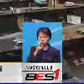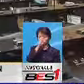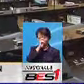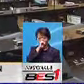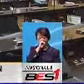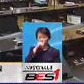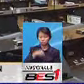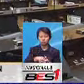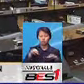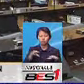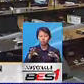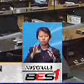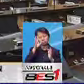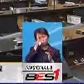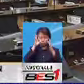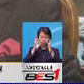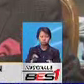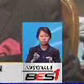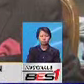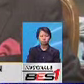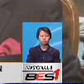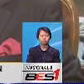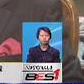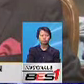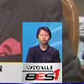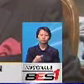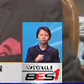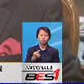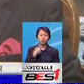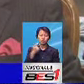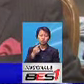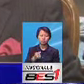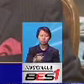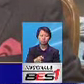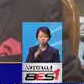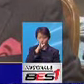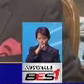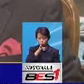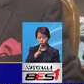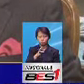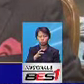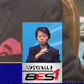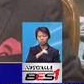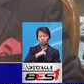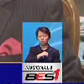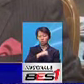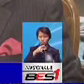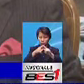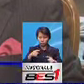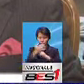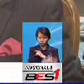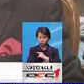tegas dalam membuat keputusan. Saya selalu menekankan kepada semua ahli-ahli Dewan Negara